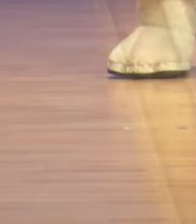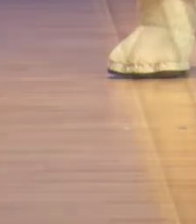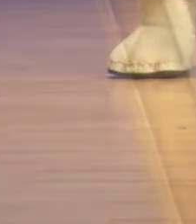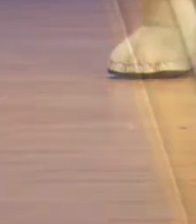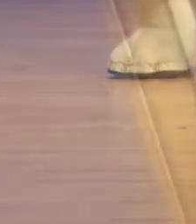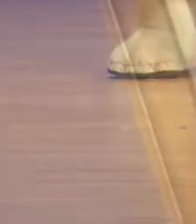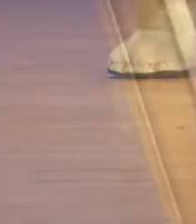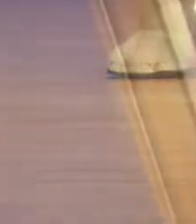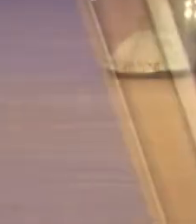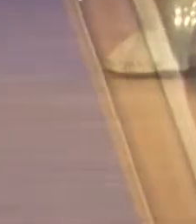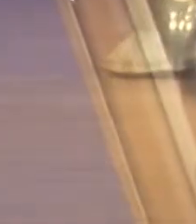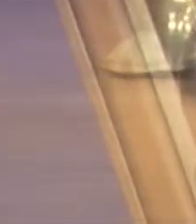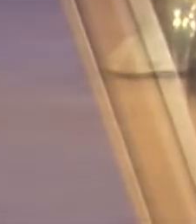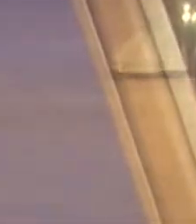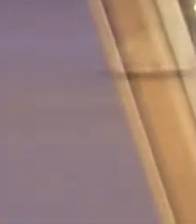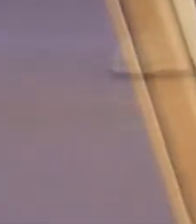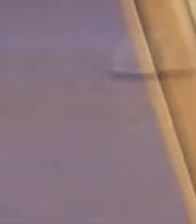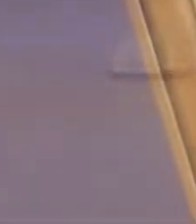4